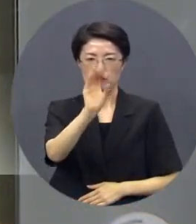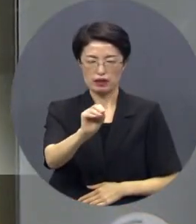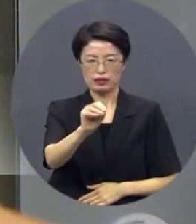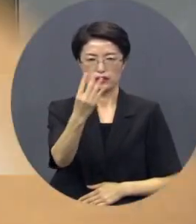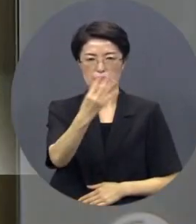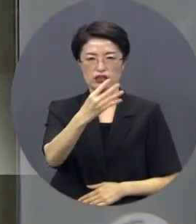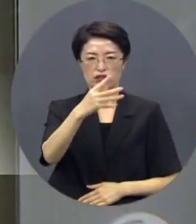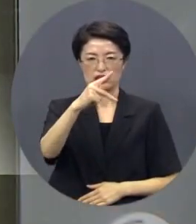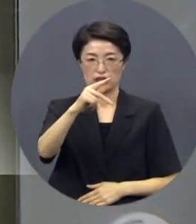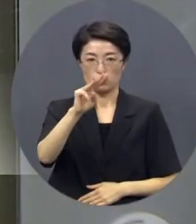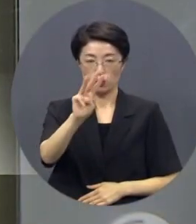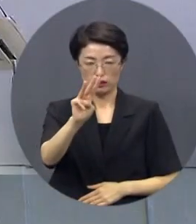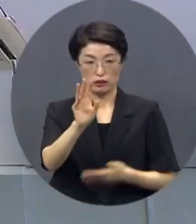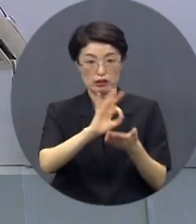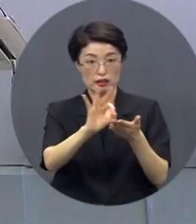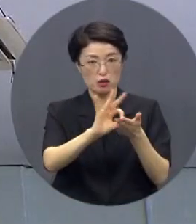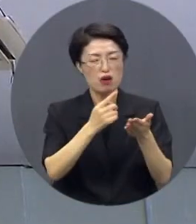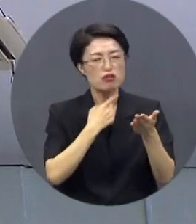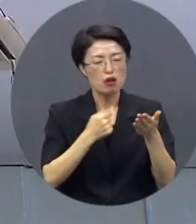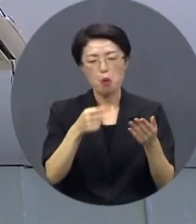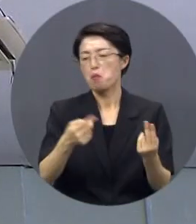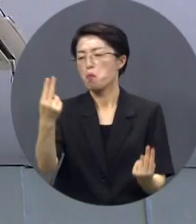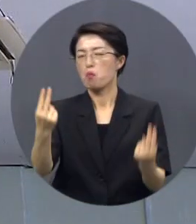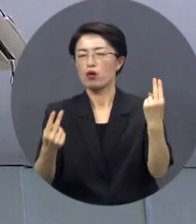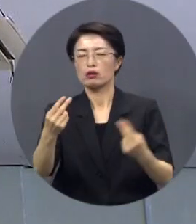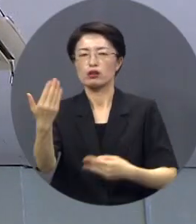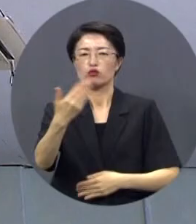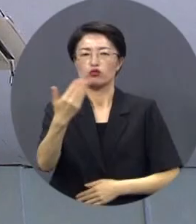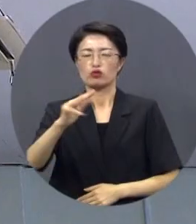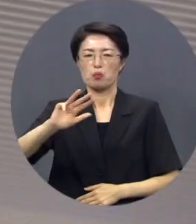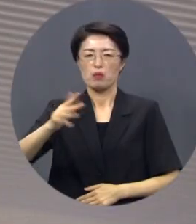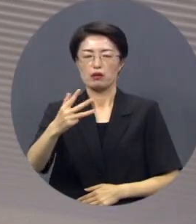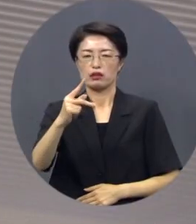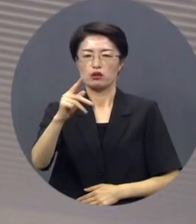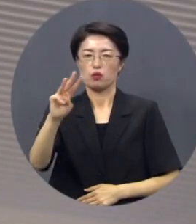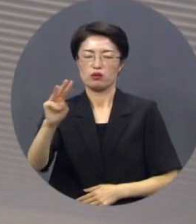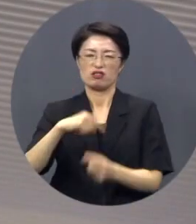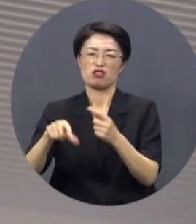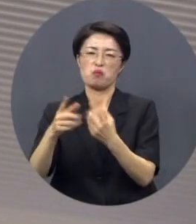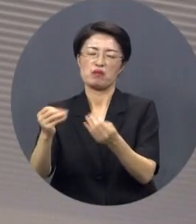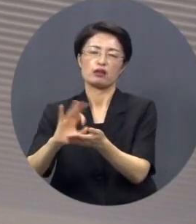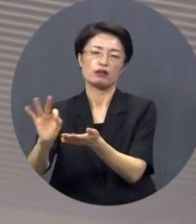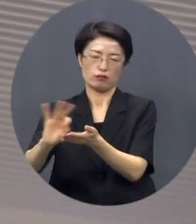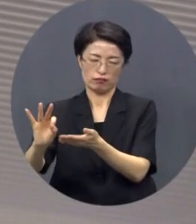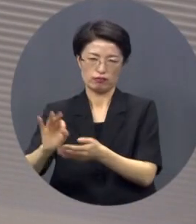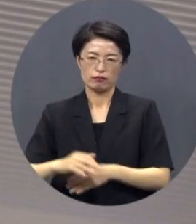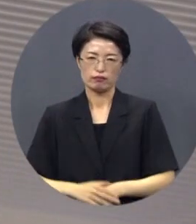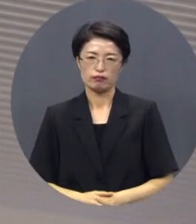4,000kW였던 직전 최대 기록보다 9,800kW 증가한 수치입니다.